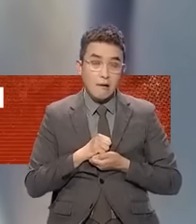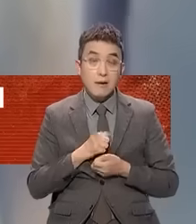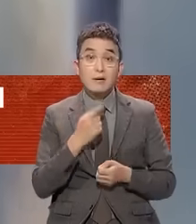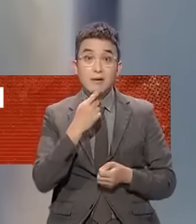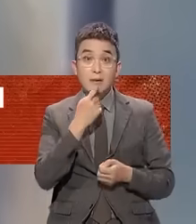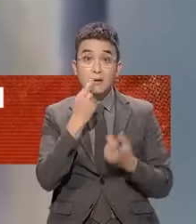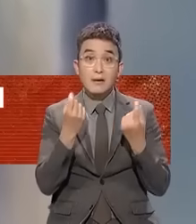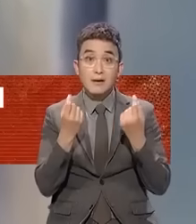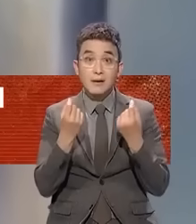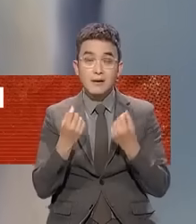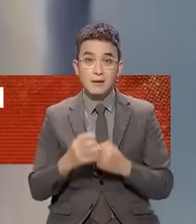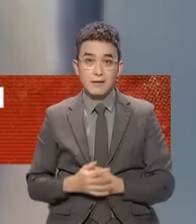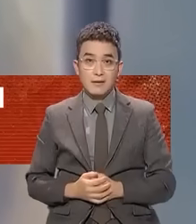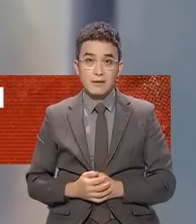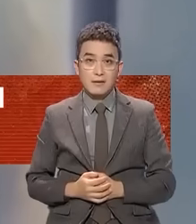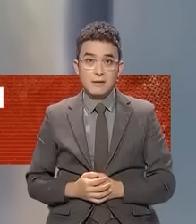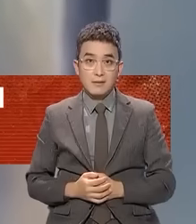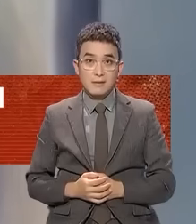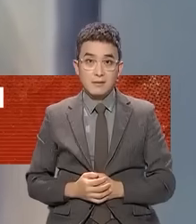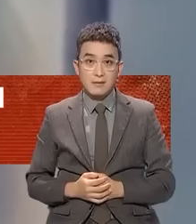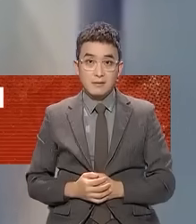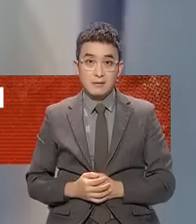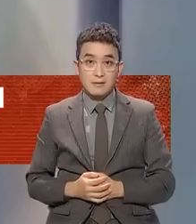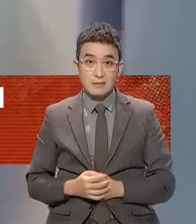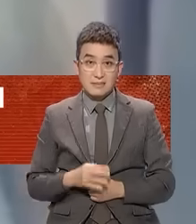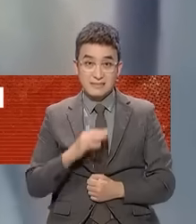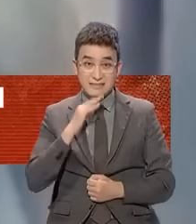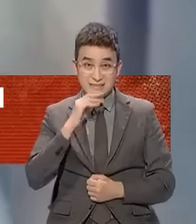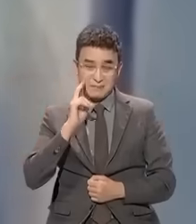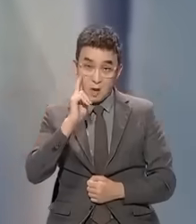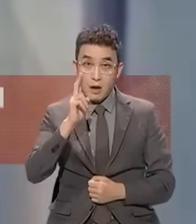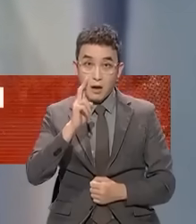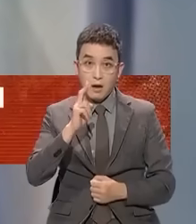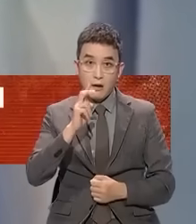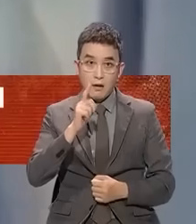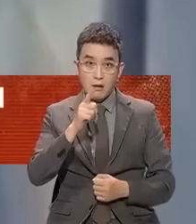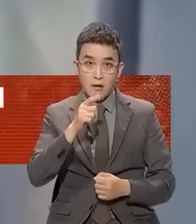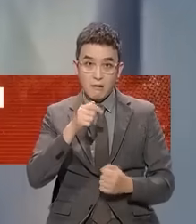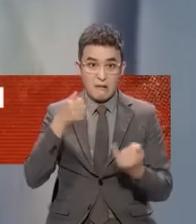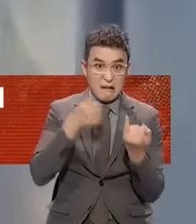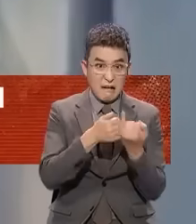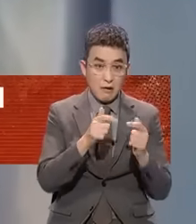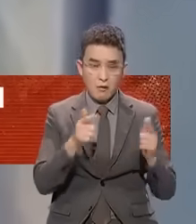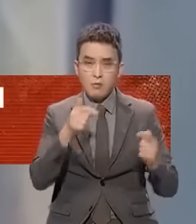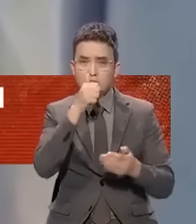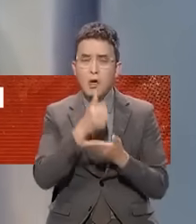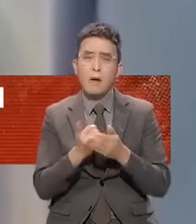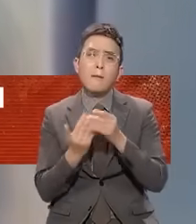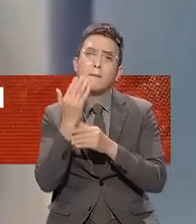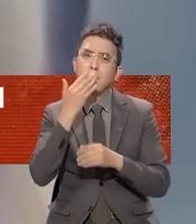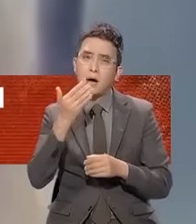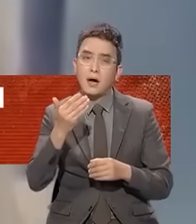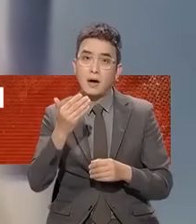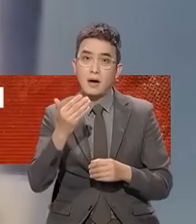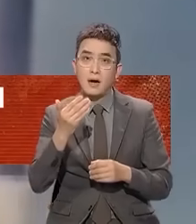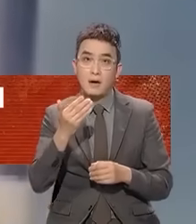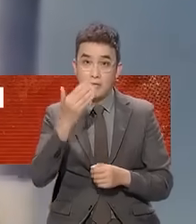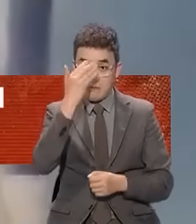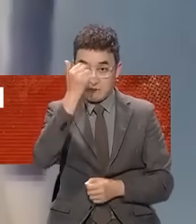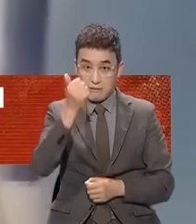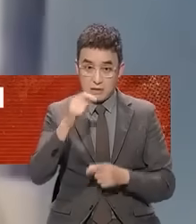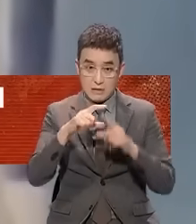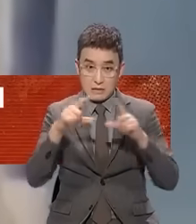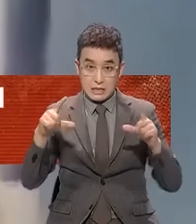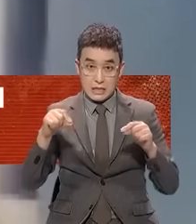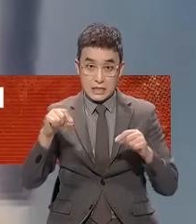실제로 나쁜 경우엔 최악의 경우엔 범죄가 일어날 수도 있는 거고. 그런 그래서, 사례도 있었어요. 네, 마스터키는 절대로 이렇게 그렇죠. 그